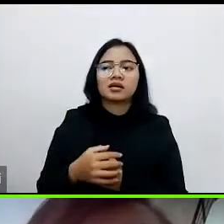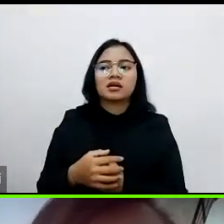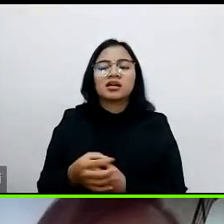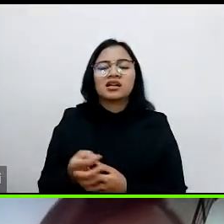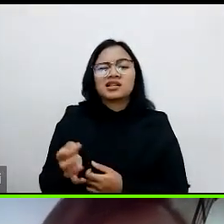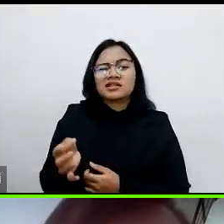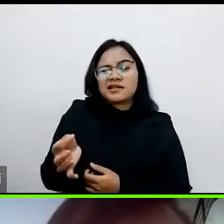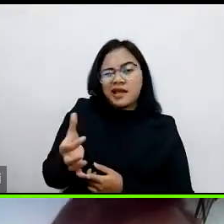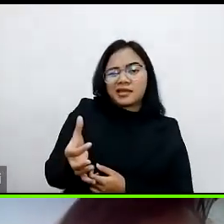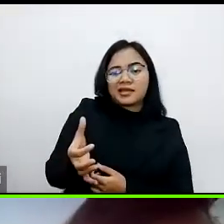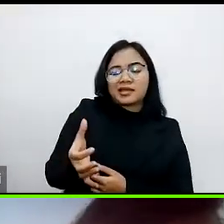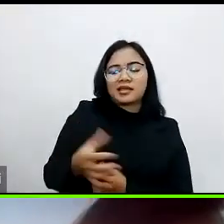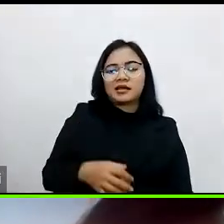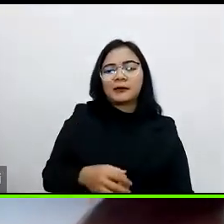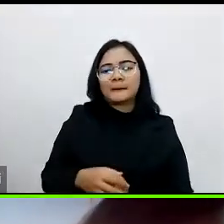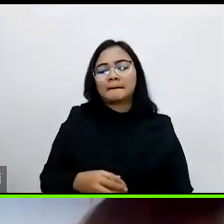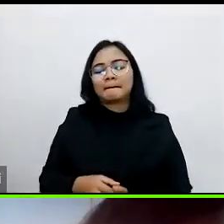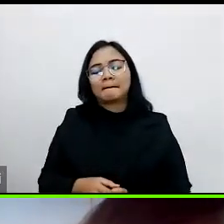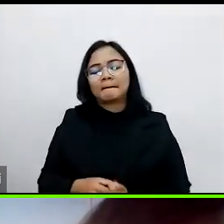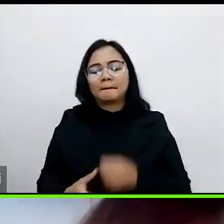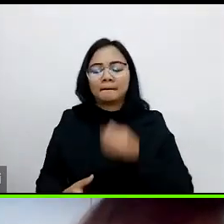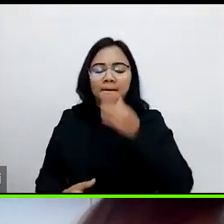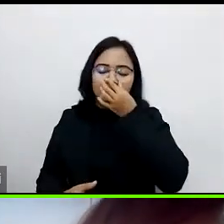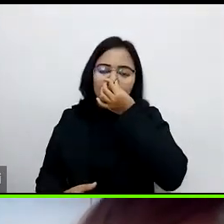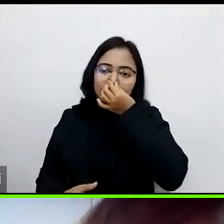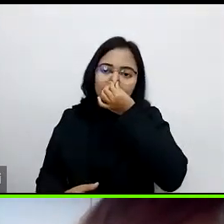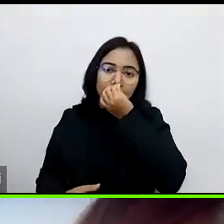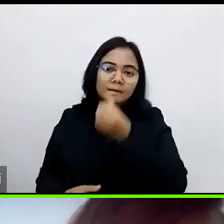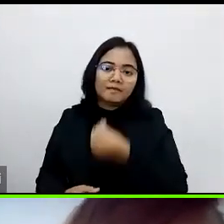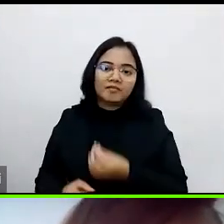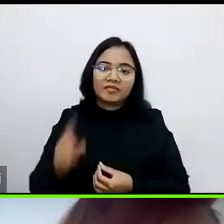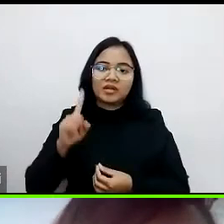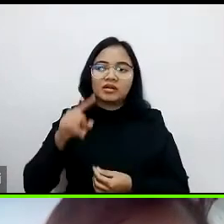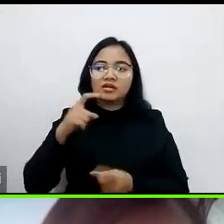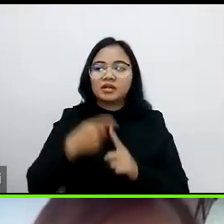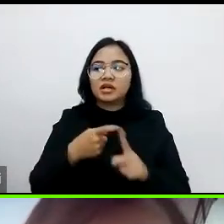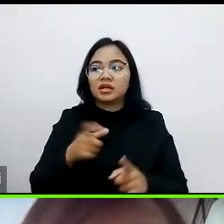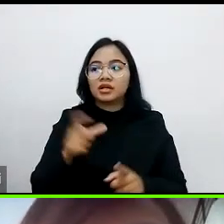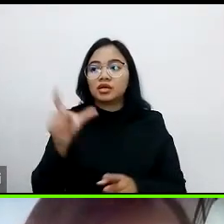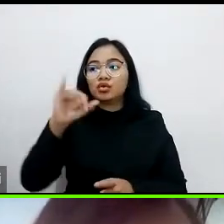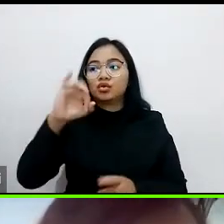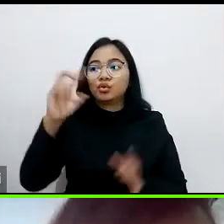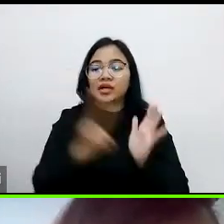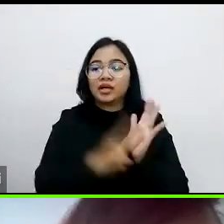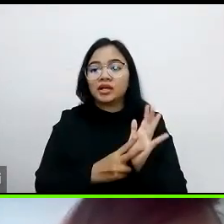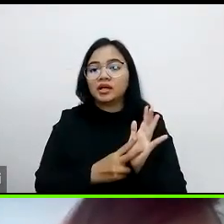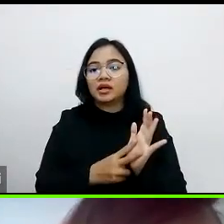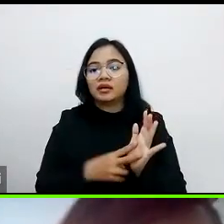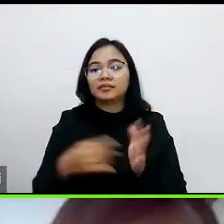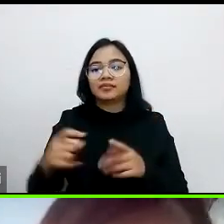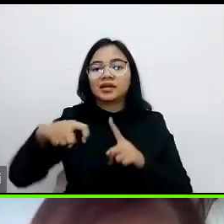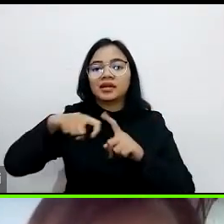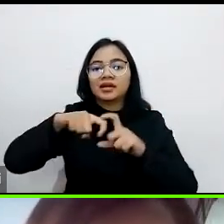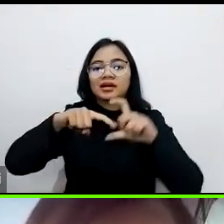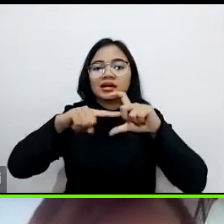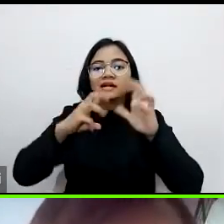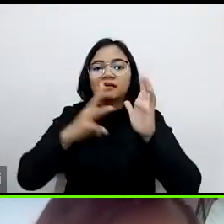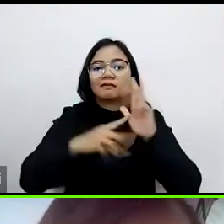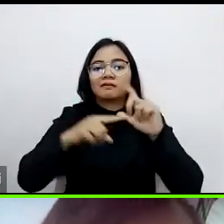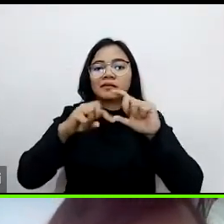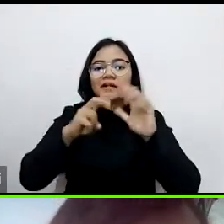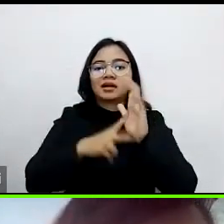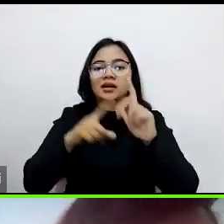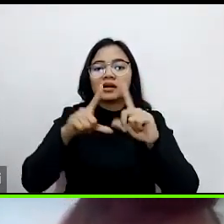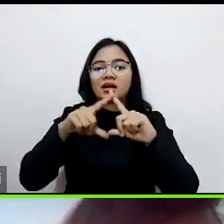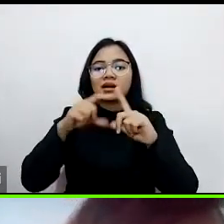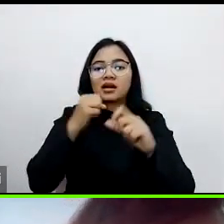nggak salah. Kalau dari universitas apa Islam gitu malah Kemenak sudah duluan gitu kan mengeluarkan. Kalau nggak salah Kemendikbud